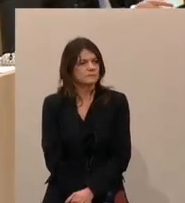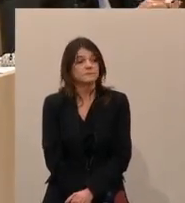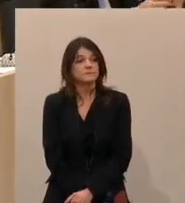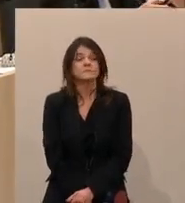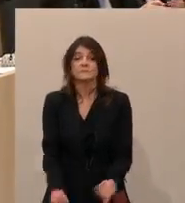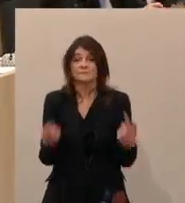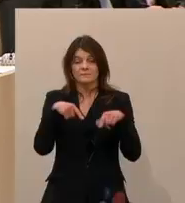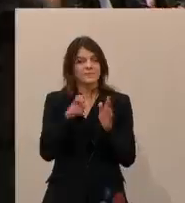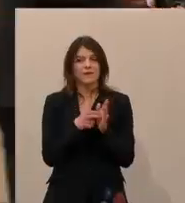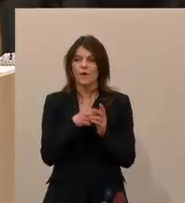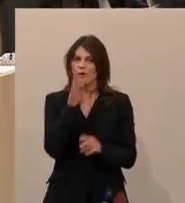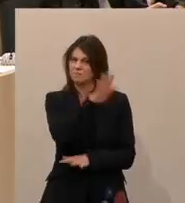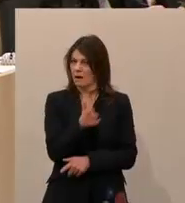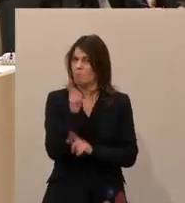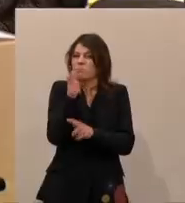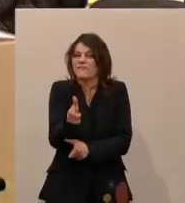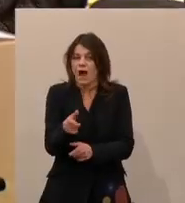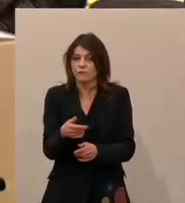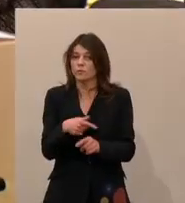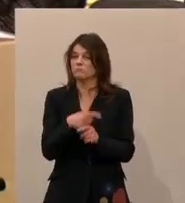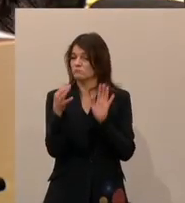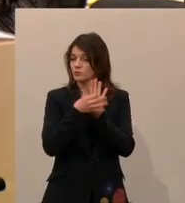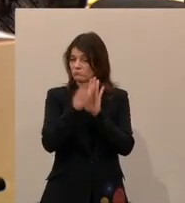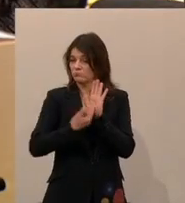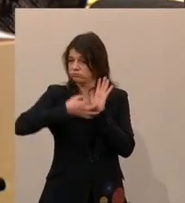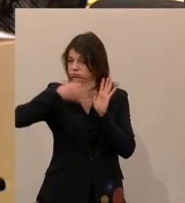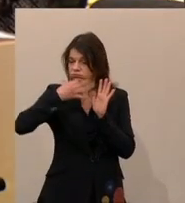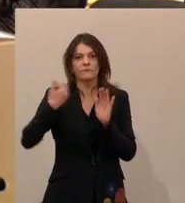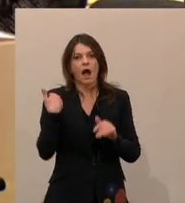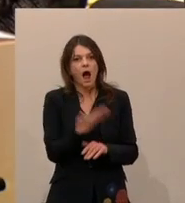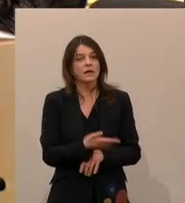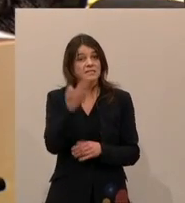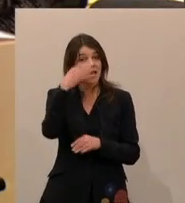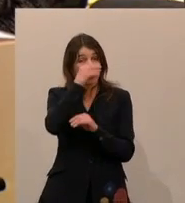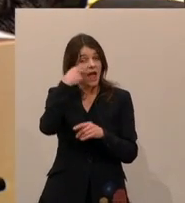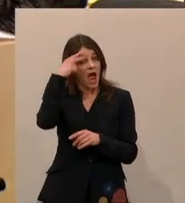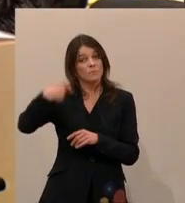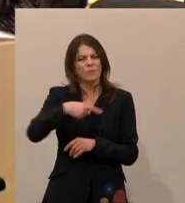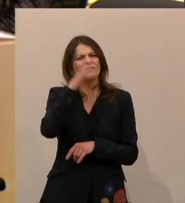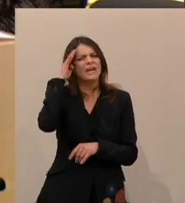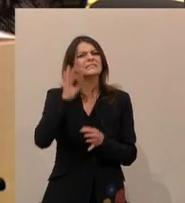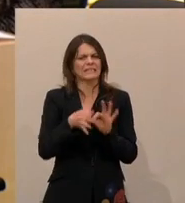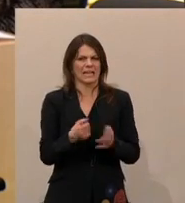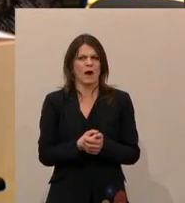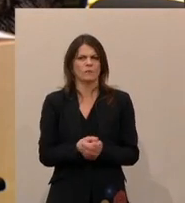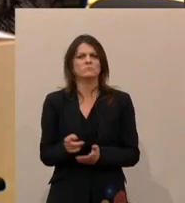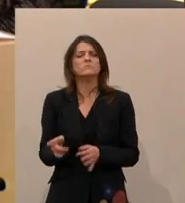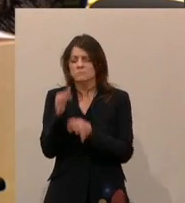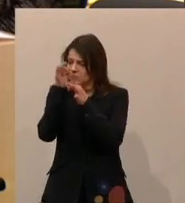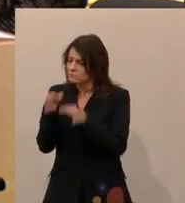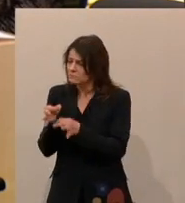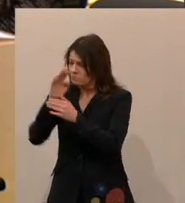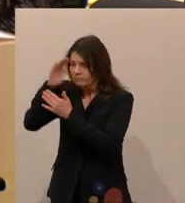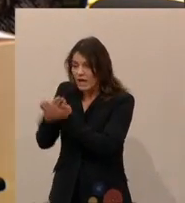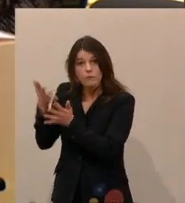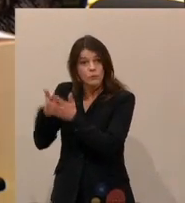zu Ihrer Bewaffnungskomponente, sehr geehrter Herr Abgeordneter. Sie wissen ganz genau, dass die Verlässlichkeitsüberprüfung